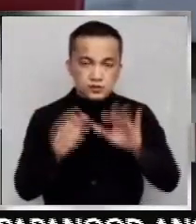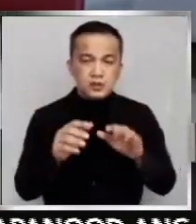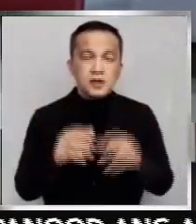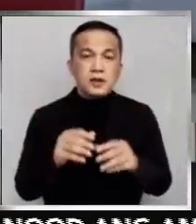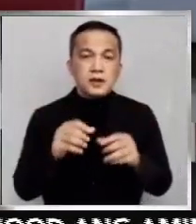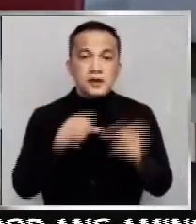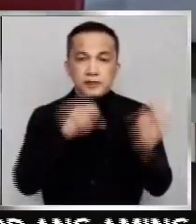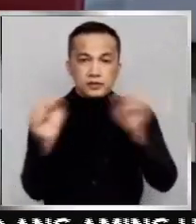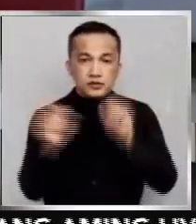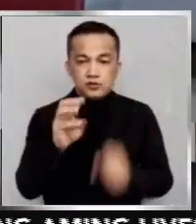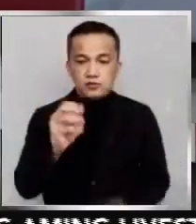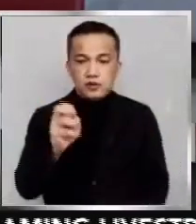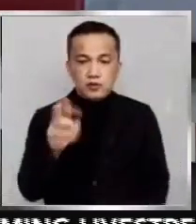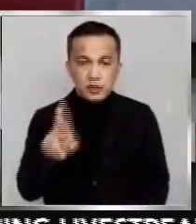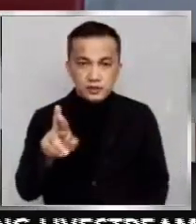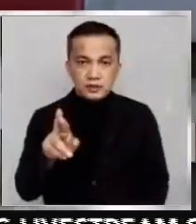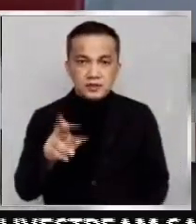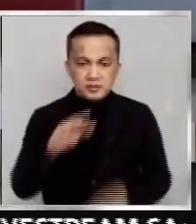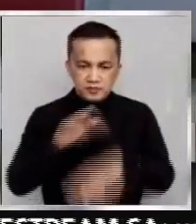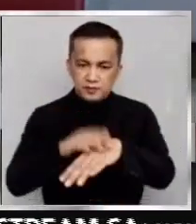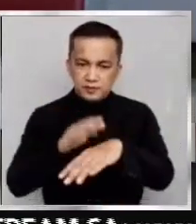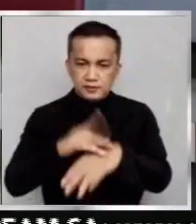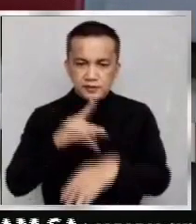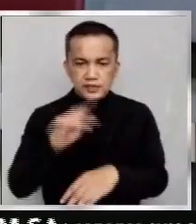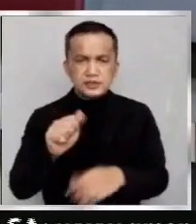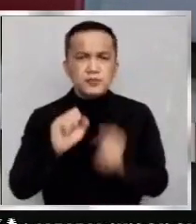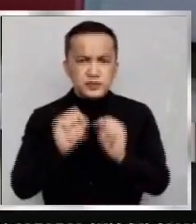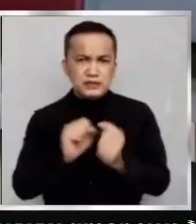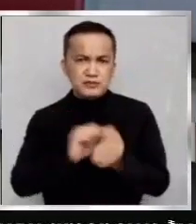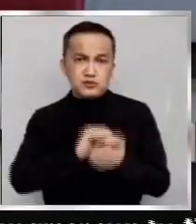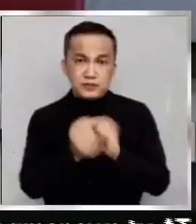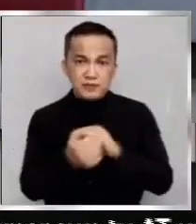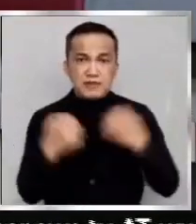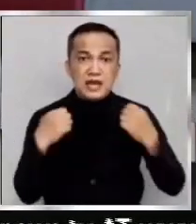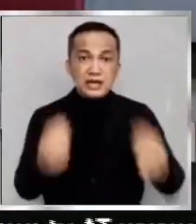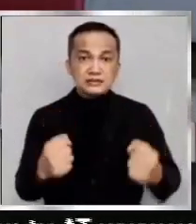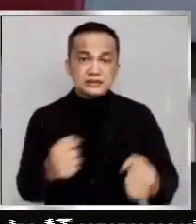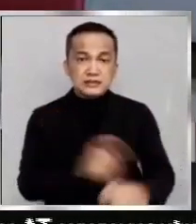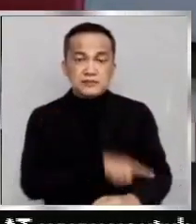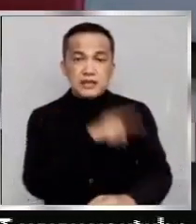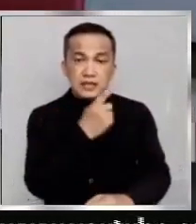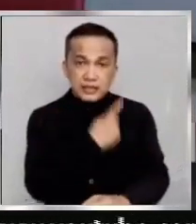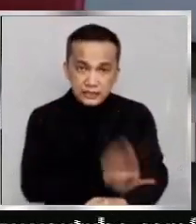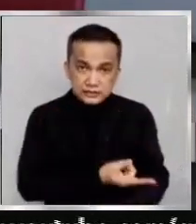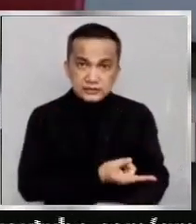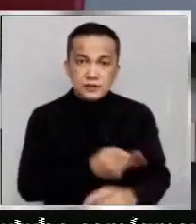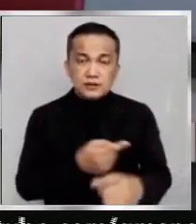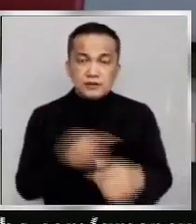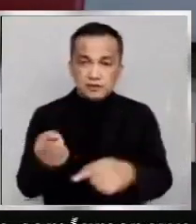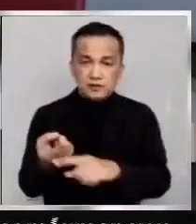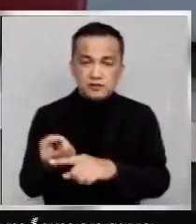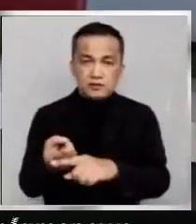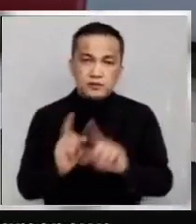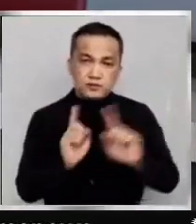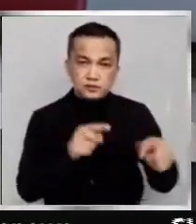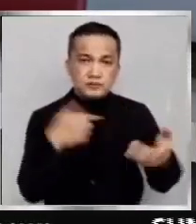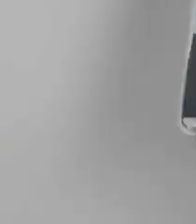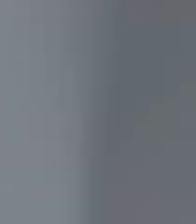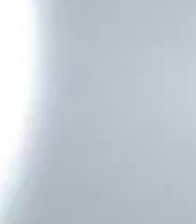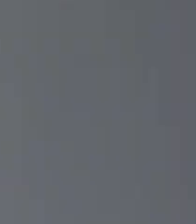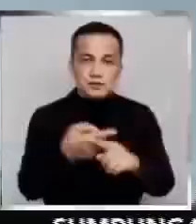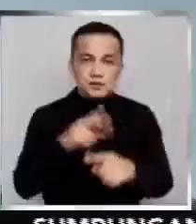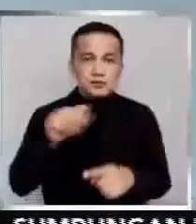pag-asa, posible pa itong maging super typhoon habang papunta sa Pilipinas mula sa Guam. At nakatutok si Dano Tingkungko.